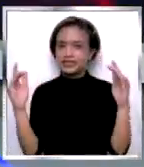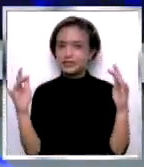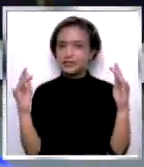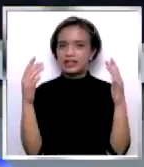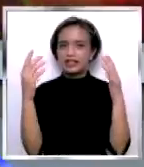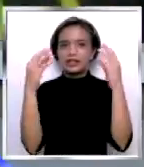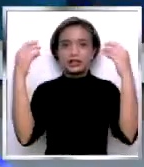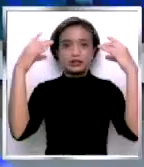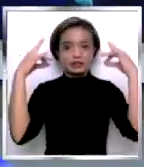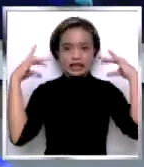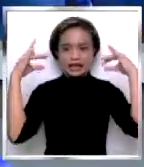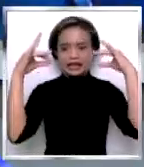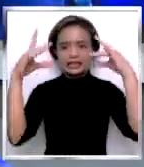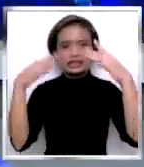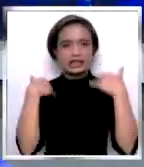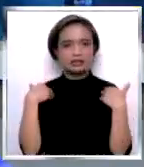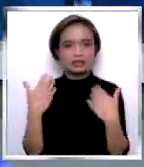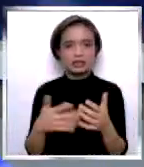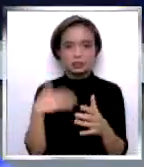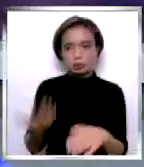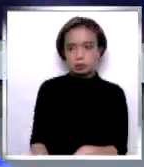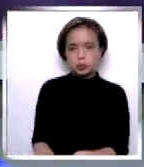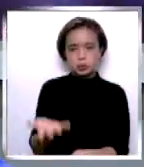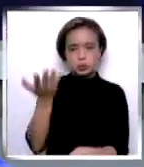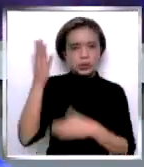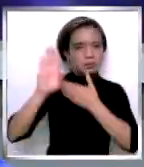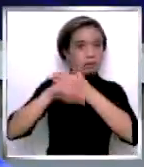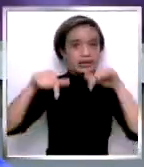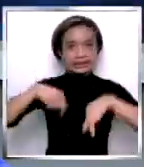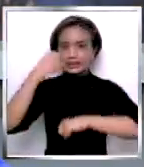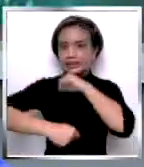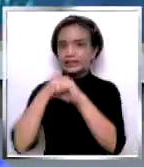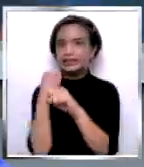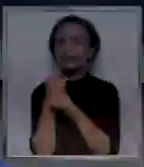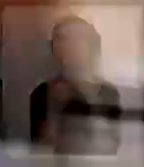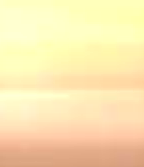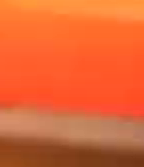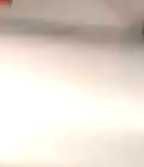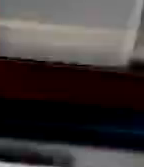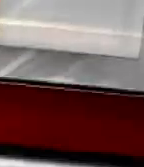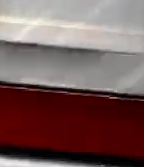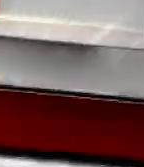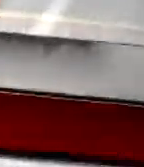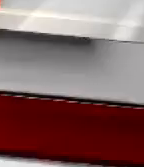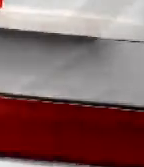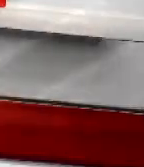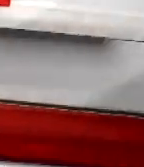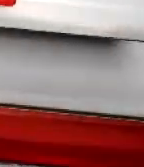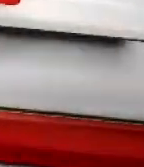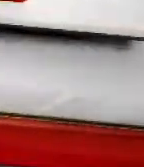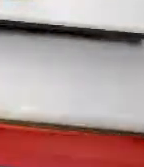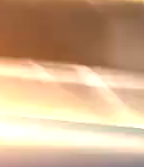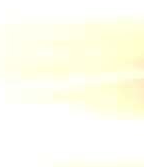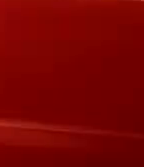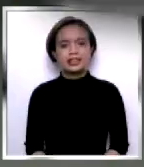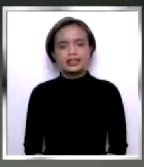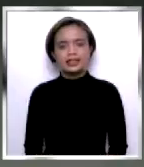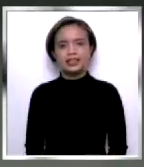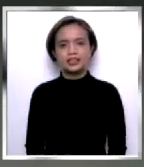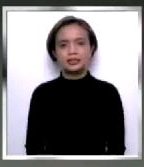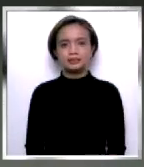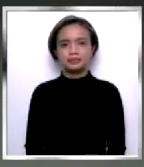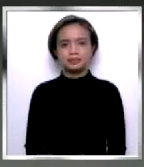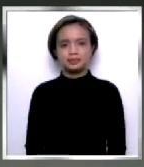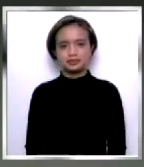Makati na may grand comeback ngayong taon. Tunghayan na natin sa Pagtutok Live ni Chino Gaston. Chino!